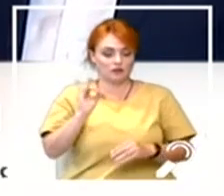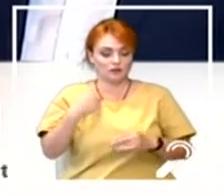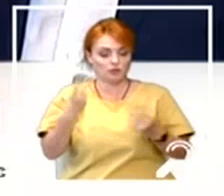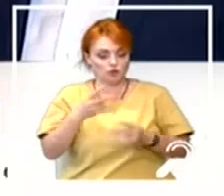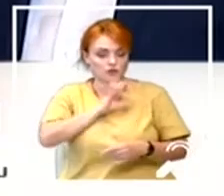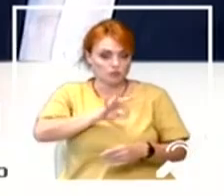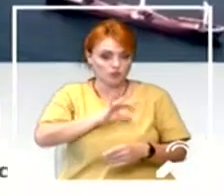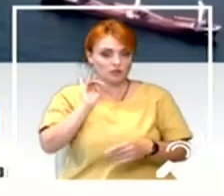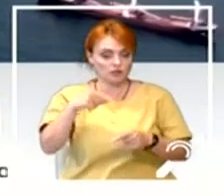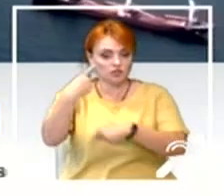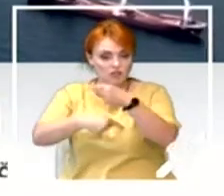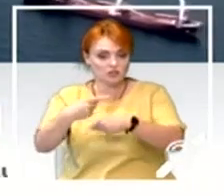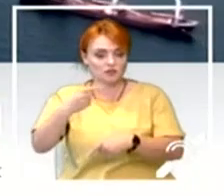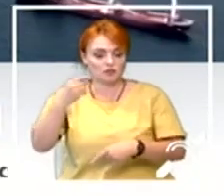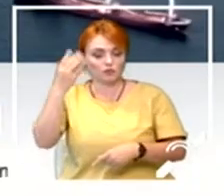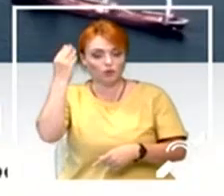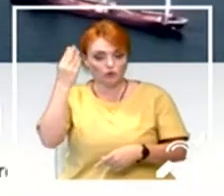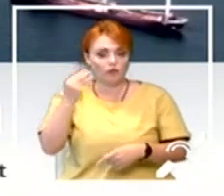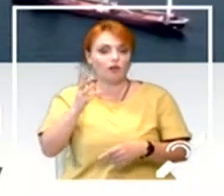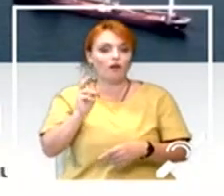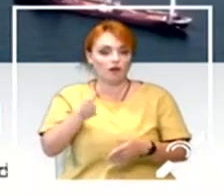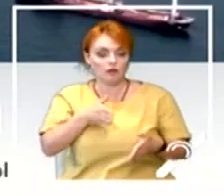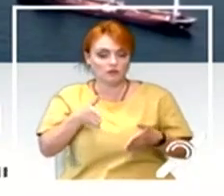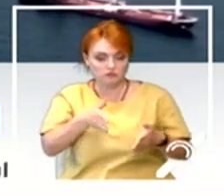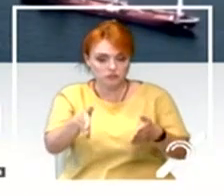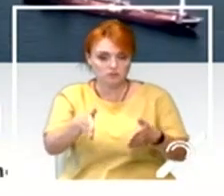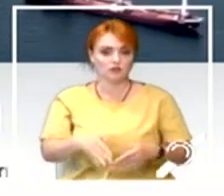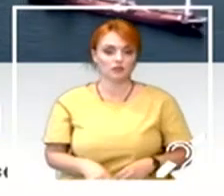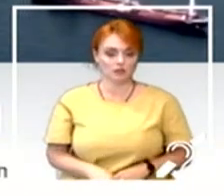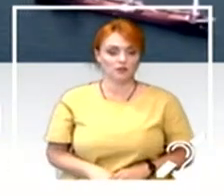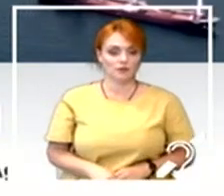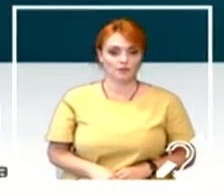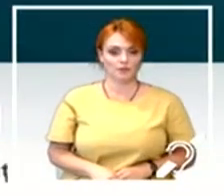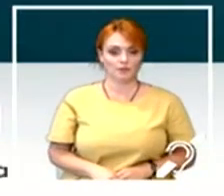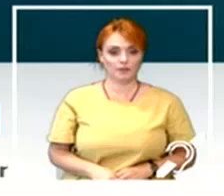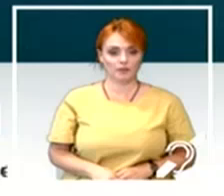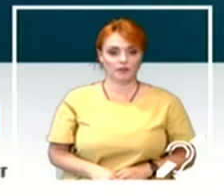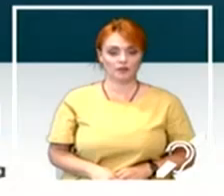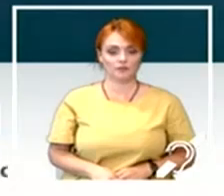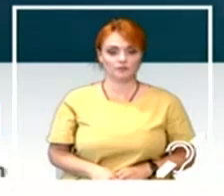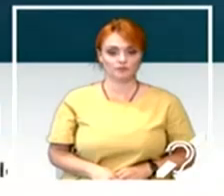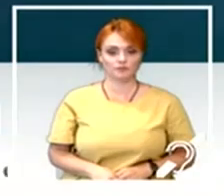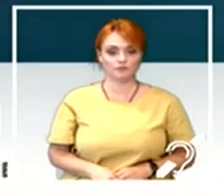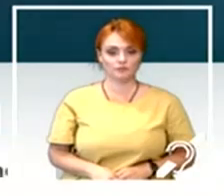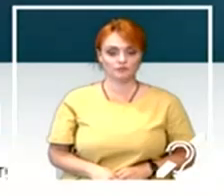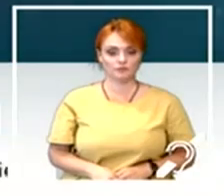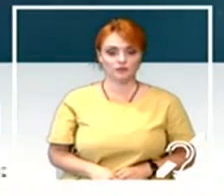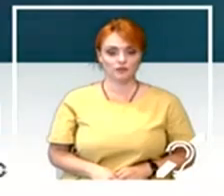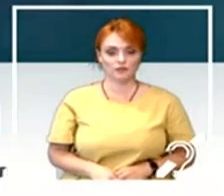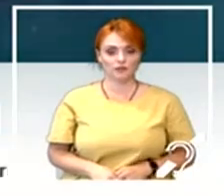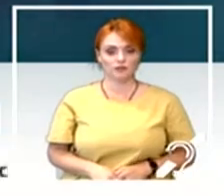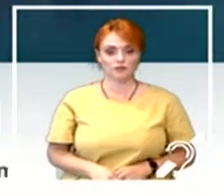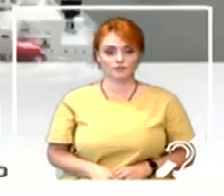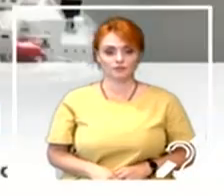pe zonele din canal. Ucraina apreciază din plin eforturile românești pentru a îmbunătăți eficiența